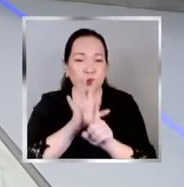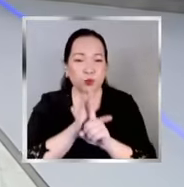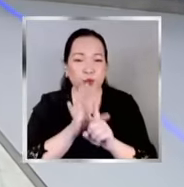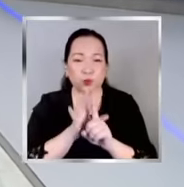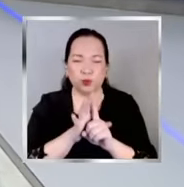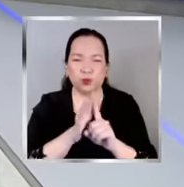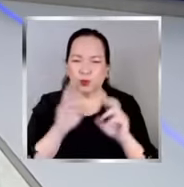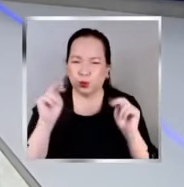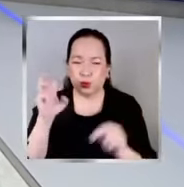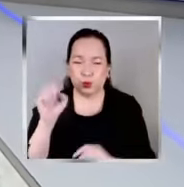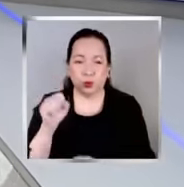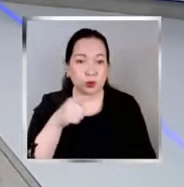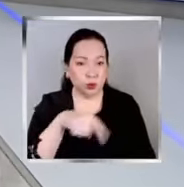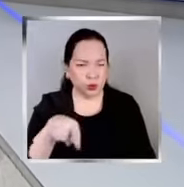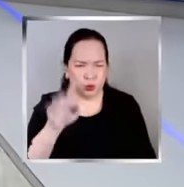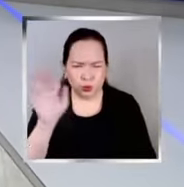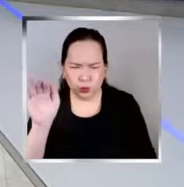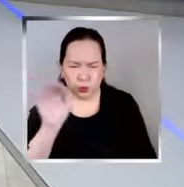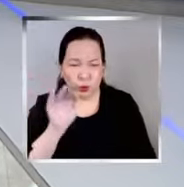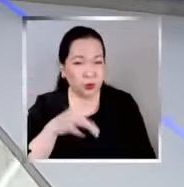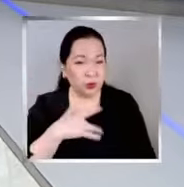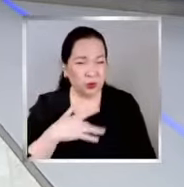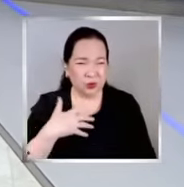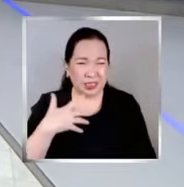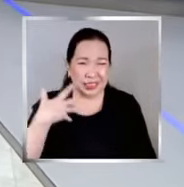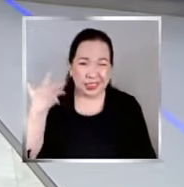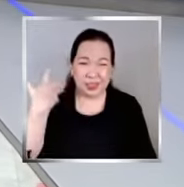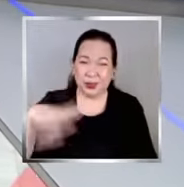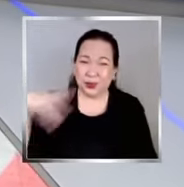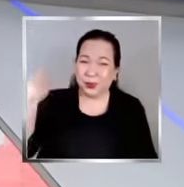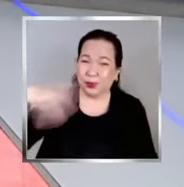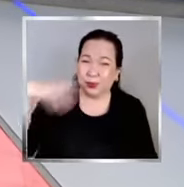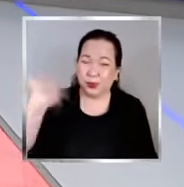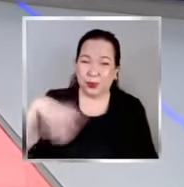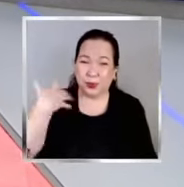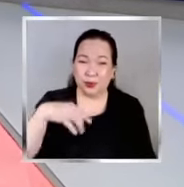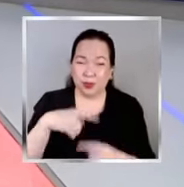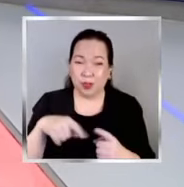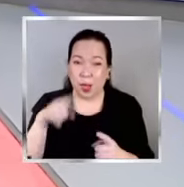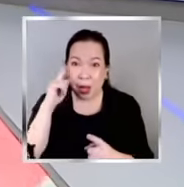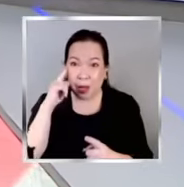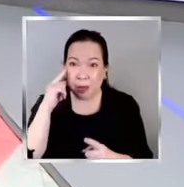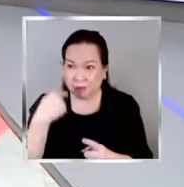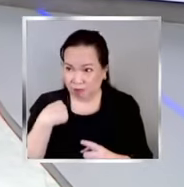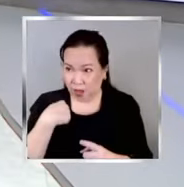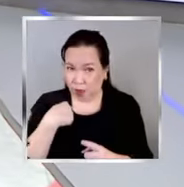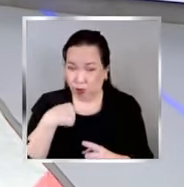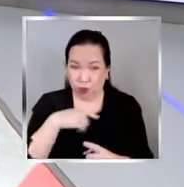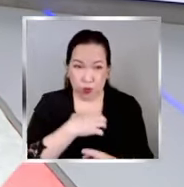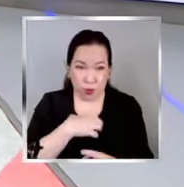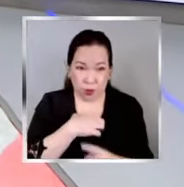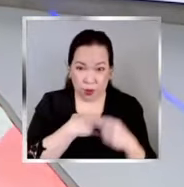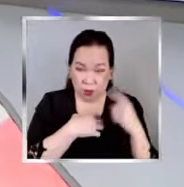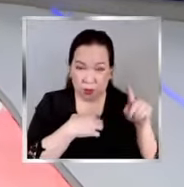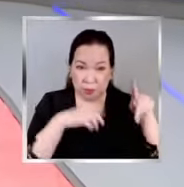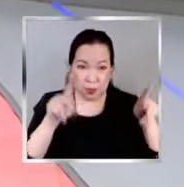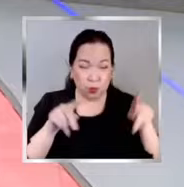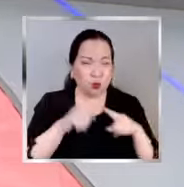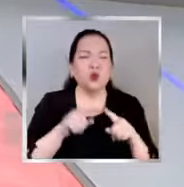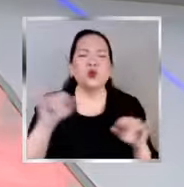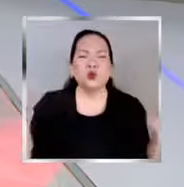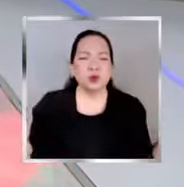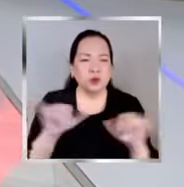Ang init! Pero alam niyo bang hindi lang tayo ang may ganitong reklamo? Relate din kasi dyan maging ang mga hayop sa paligid